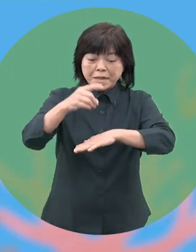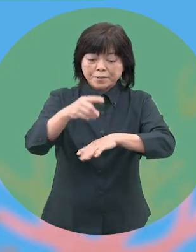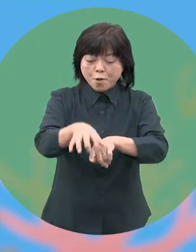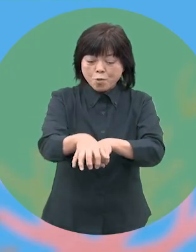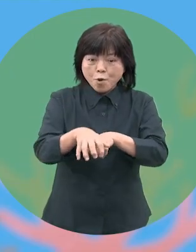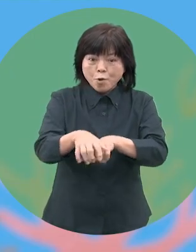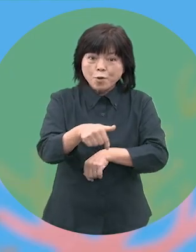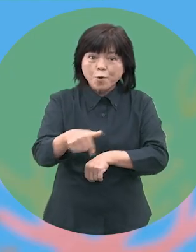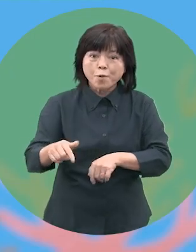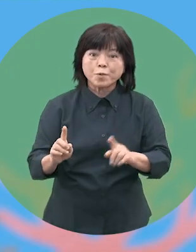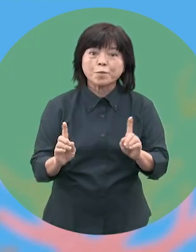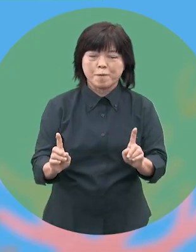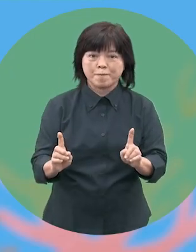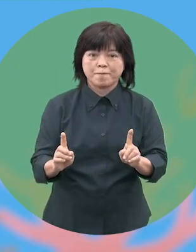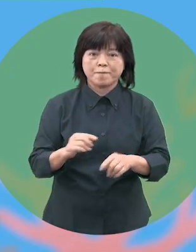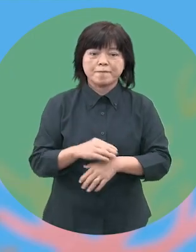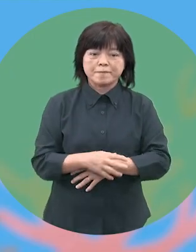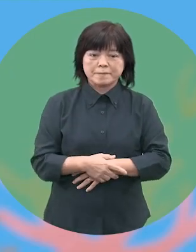門。